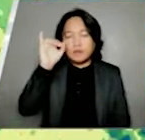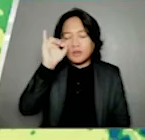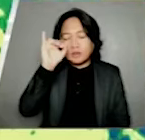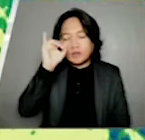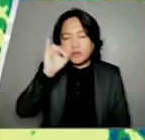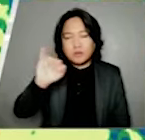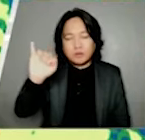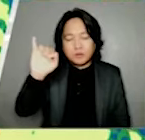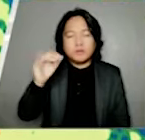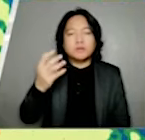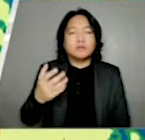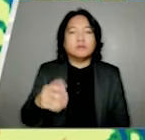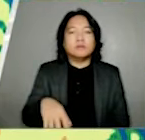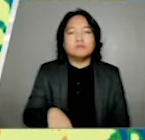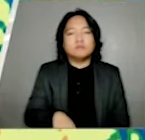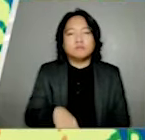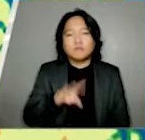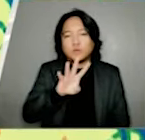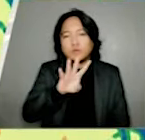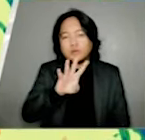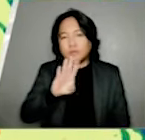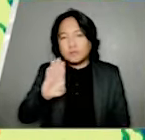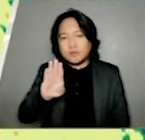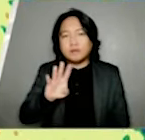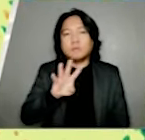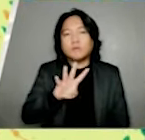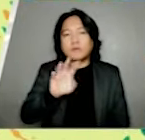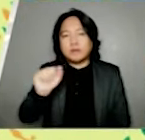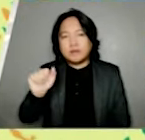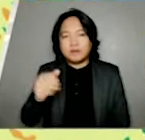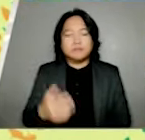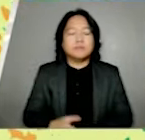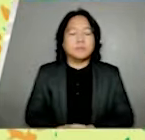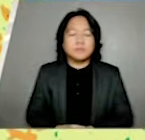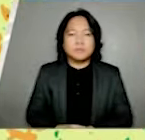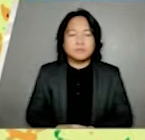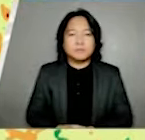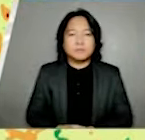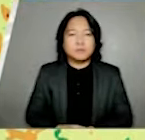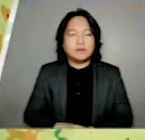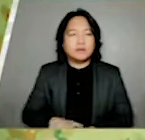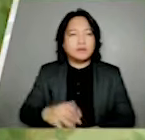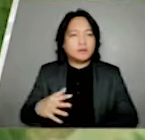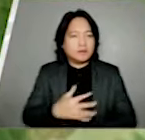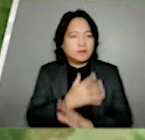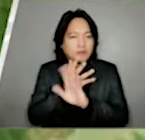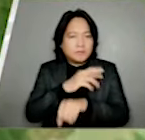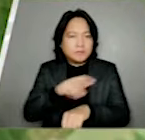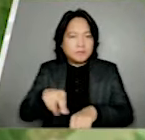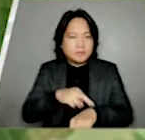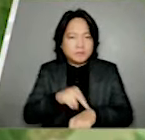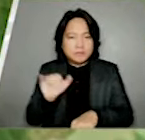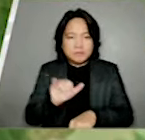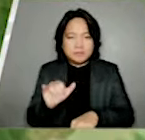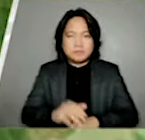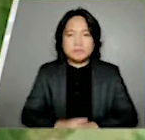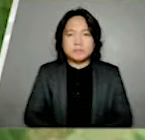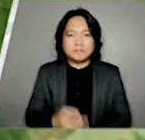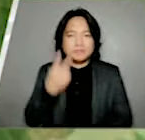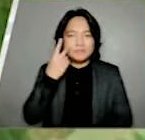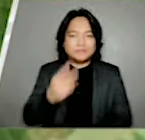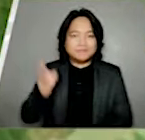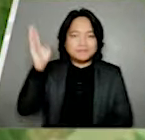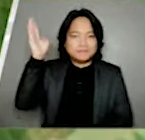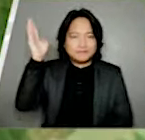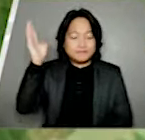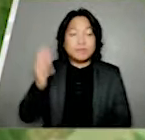Calabar Zone, Mimaropa, Caraga, Zamboanga Peninsula at Davao Region. Posible rin maulit ang localized